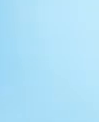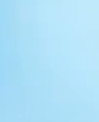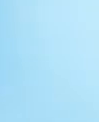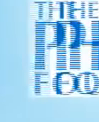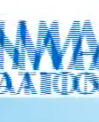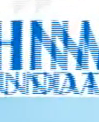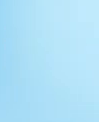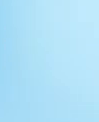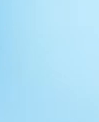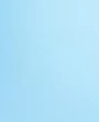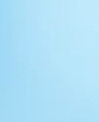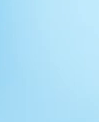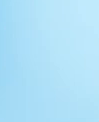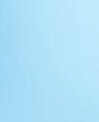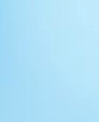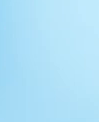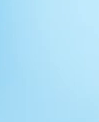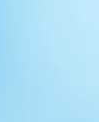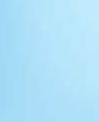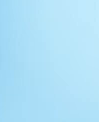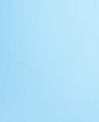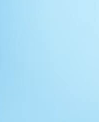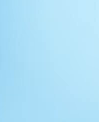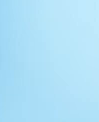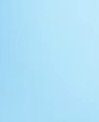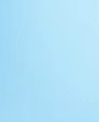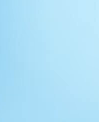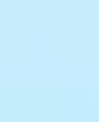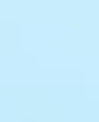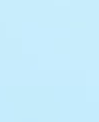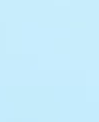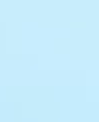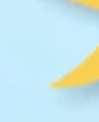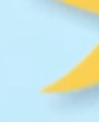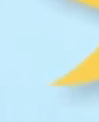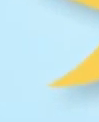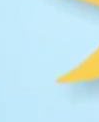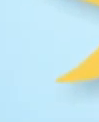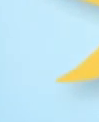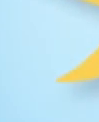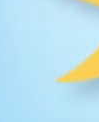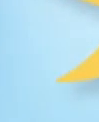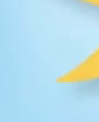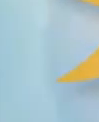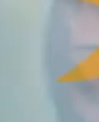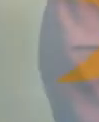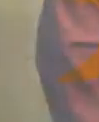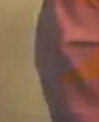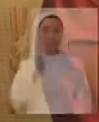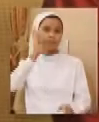FINMA Foundation, University of Northeastern Philippines.